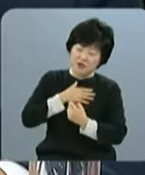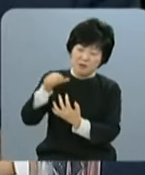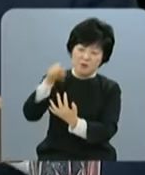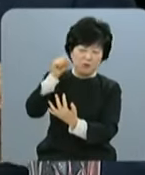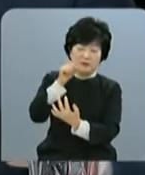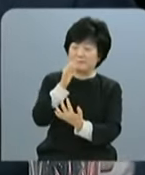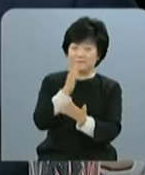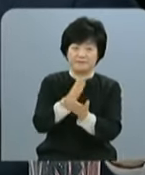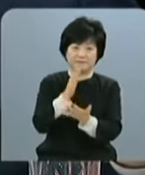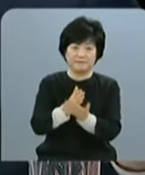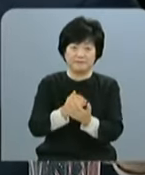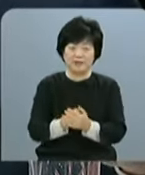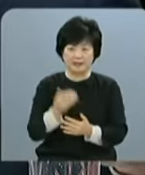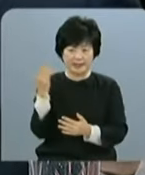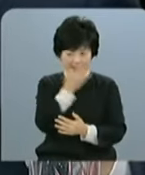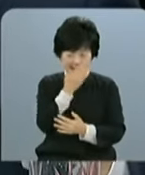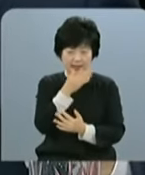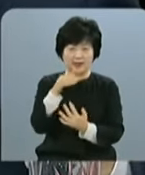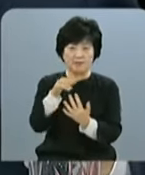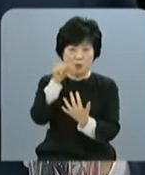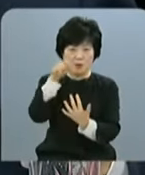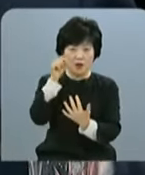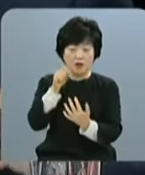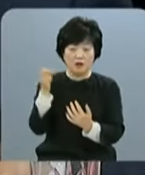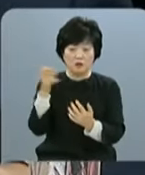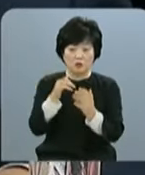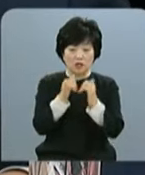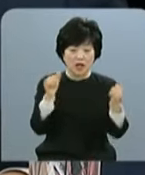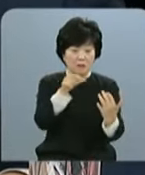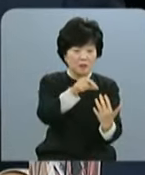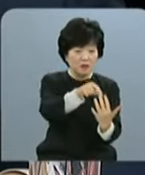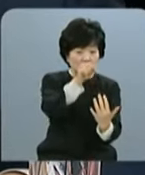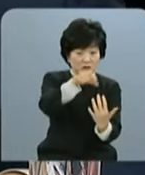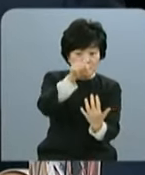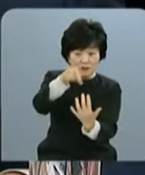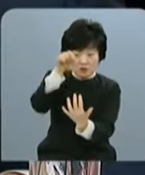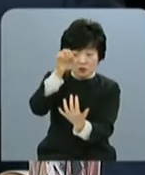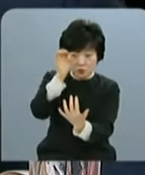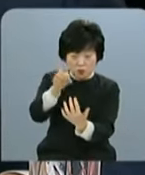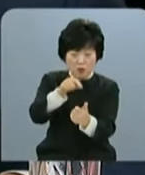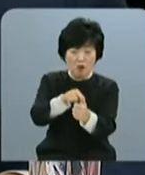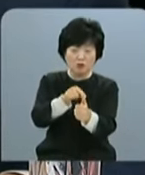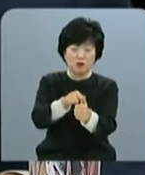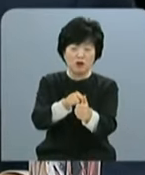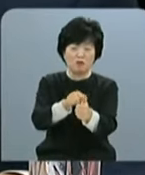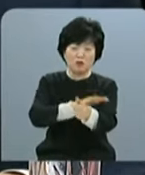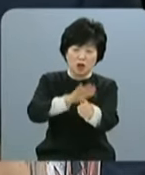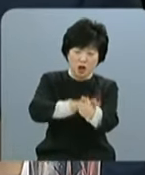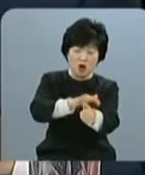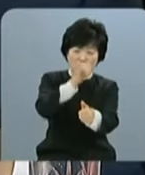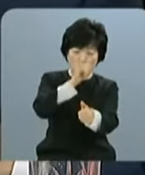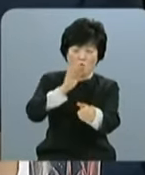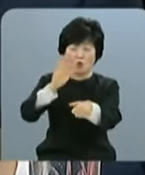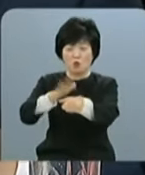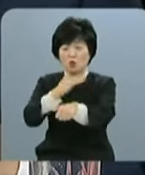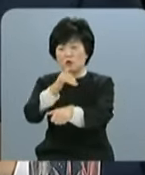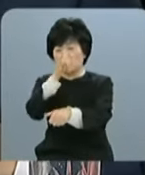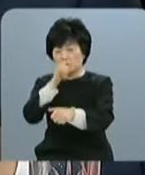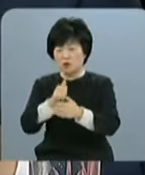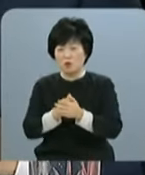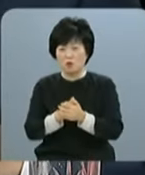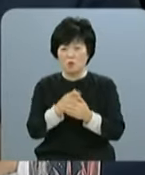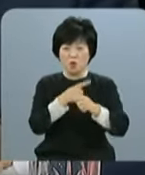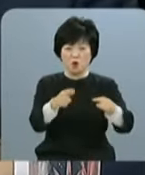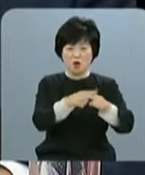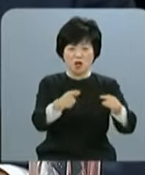거고요. 그다음 이 사람이 쓰다 보면 잘하는 것도 있고 못하는 것도 있지 않겠습니까? 그 평가를 전부 지금 정부처럼